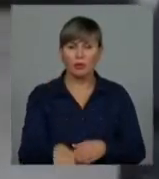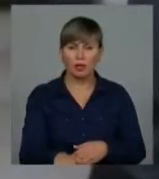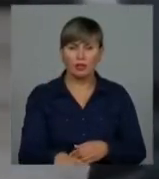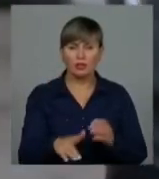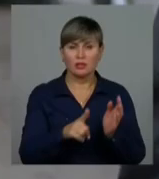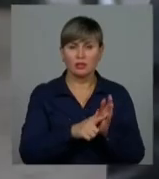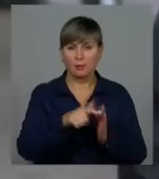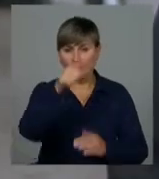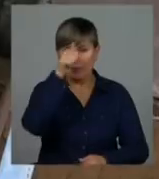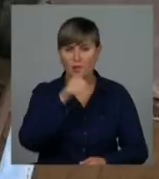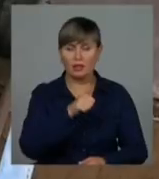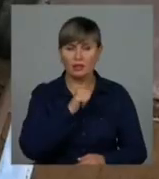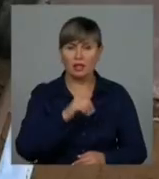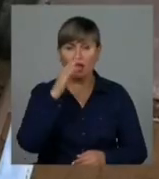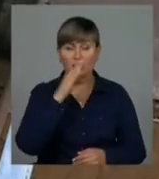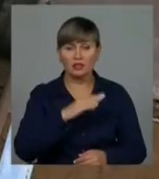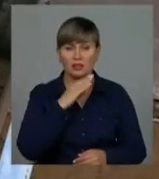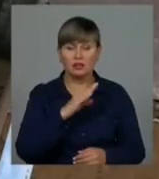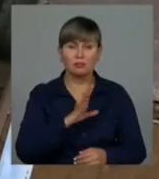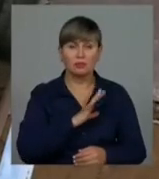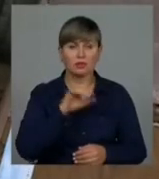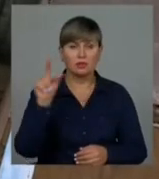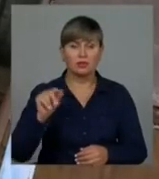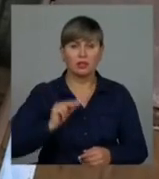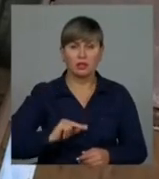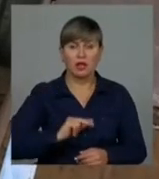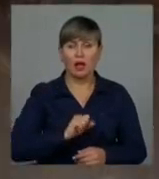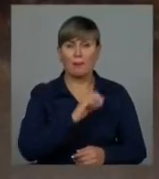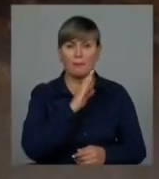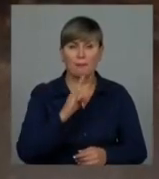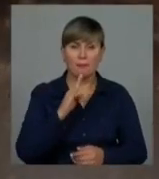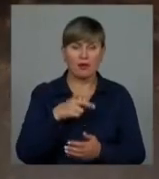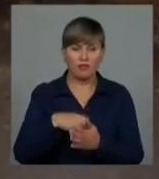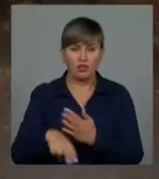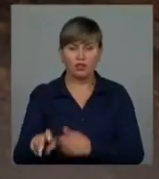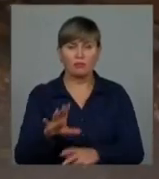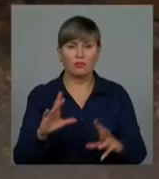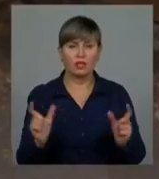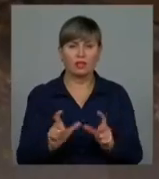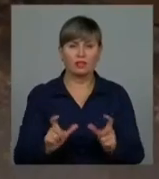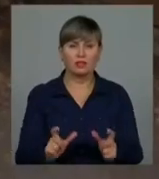младшему 7 месяцев. Отец семейства находился на работе, а мать вышла в магазин.